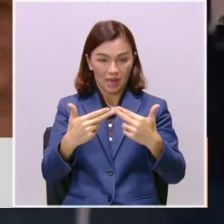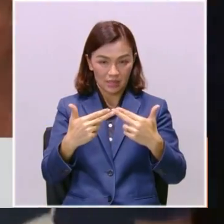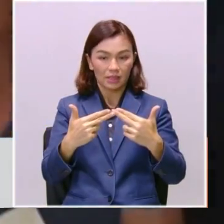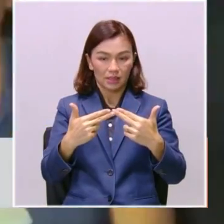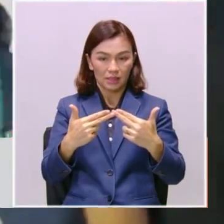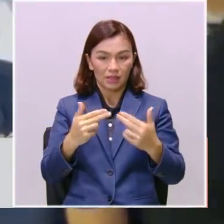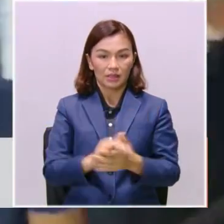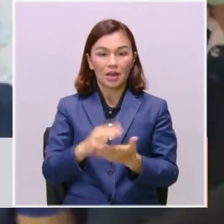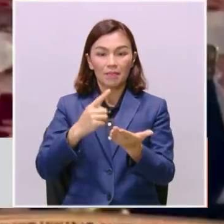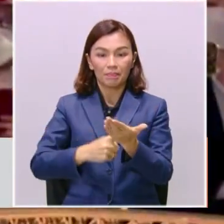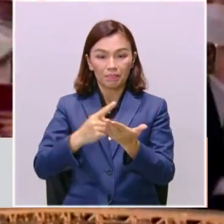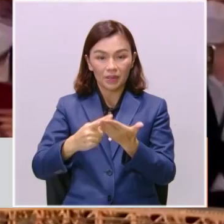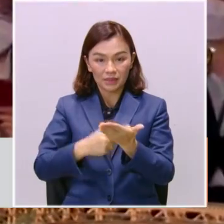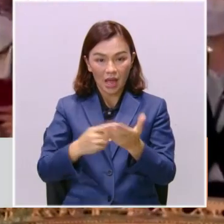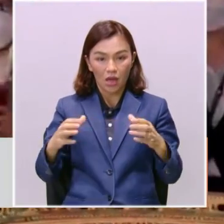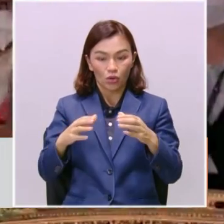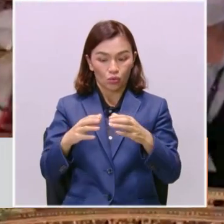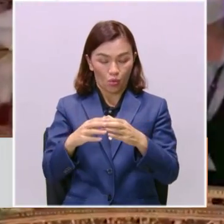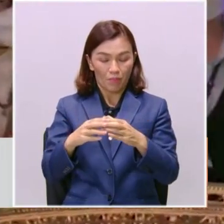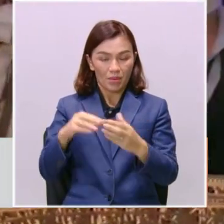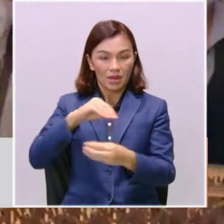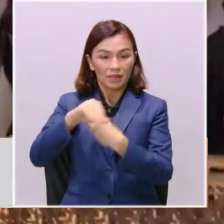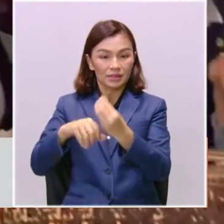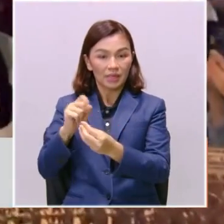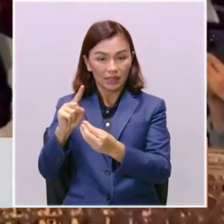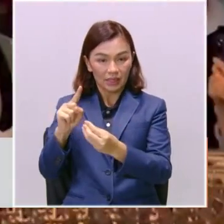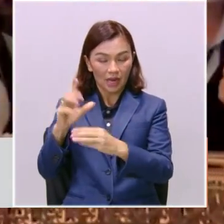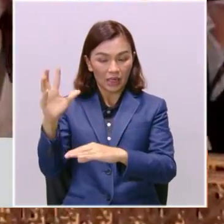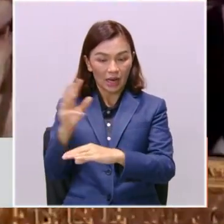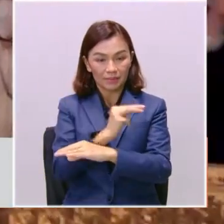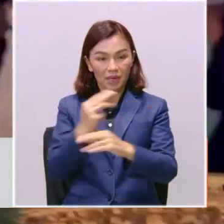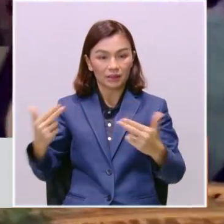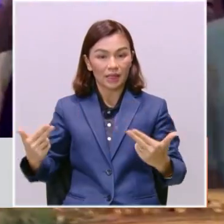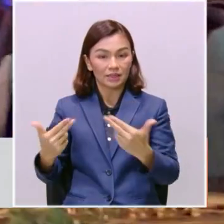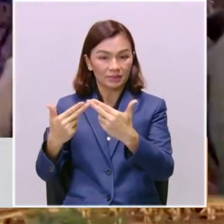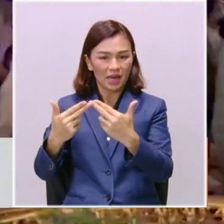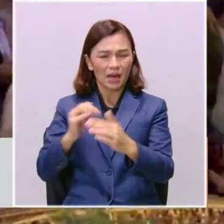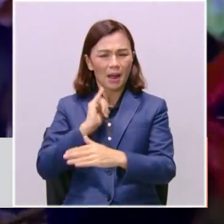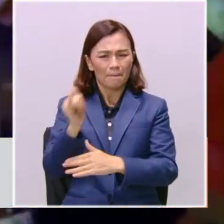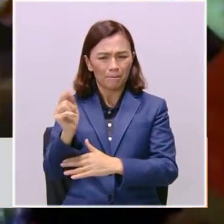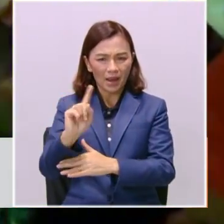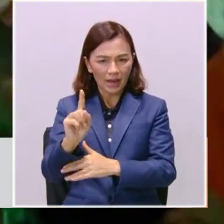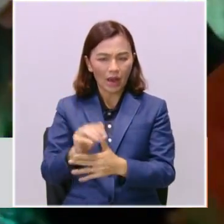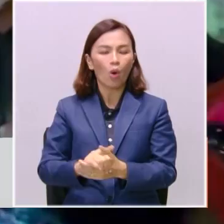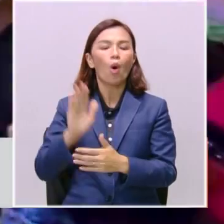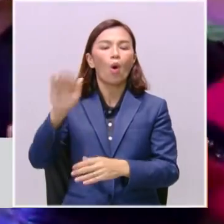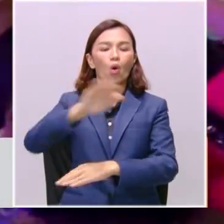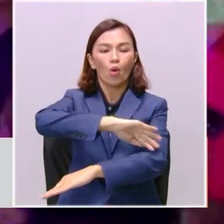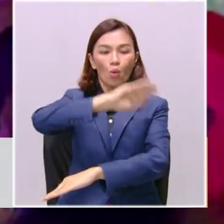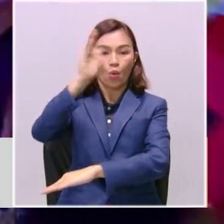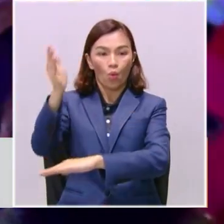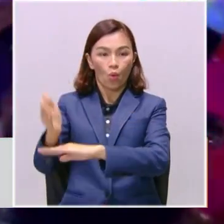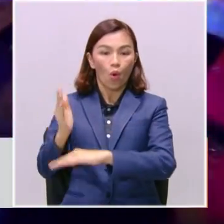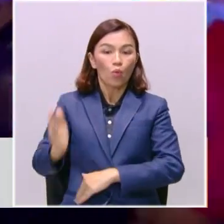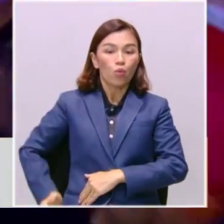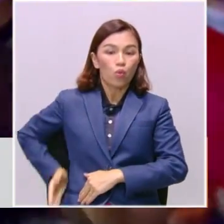าที่ปรึกษาทีมเศรษฐกิจพรรครวมไทยสร้างชาติเดินทางลงพื้นที่หัวลำโพงกรุงเทพมหานครเยี่ยมชม